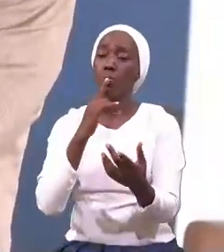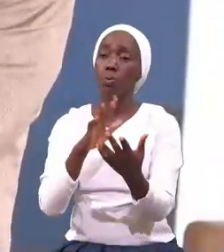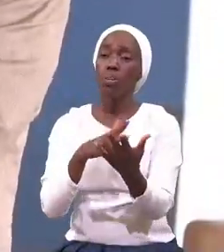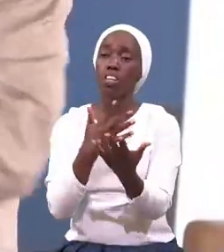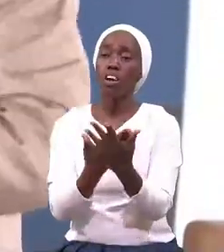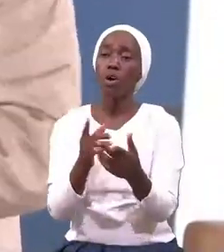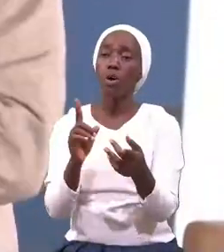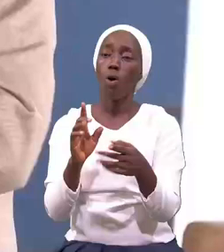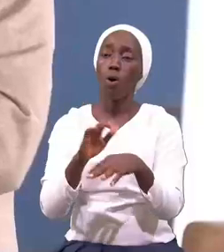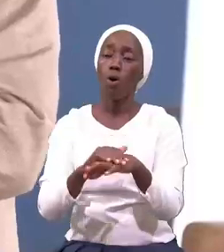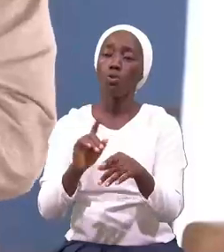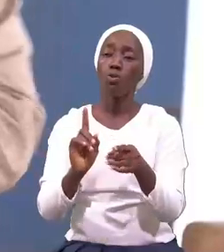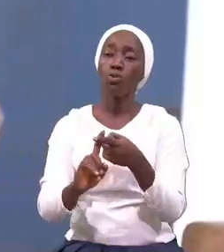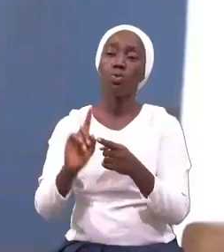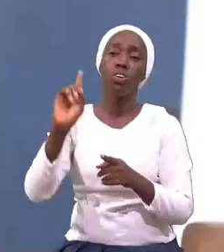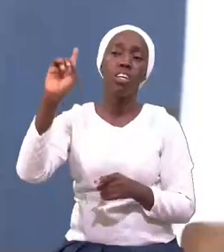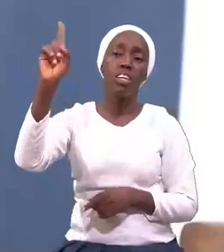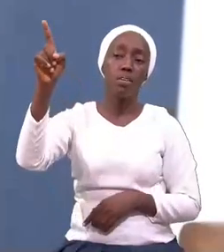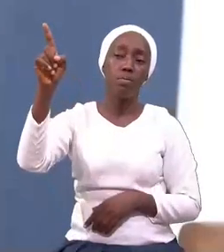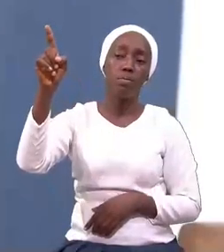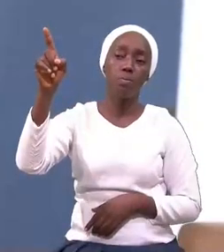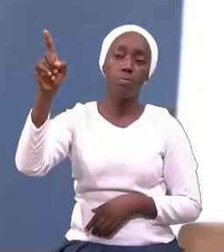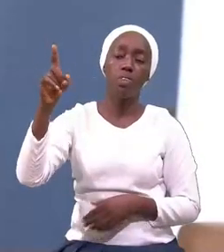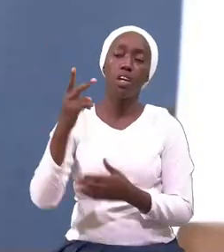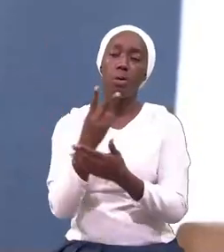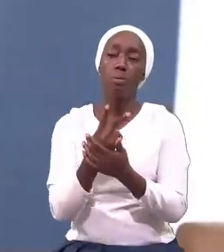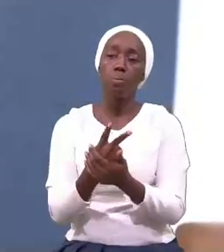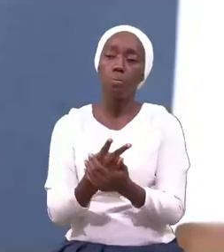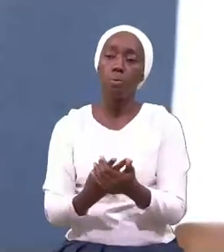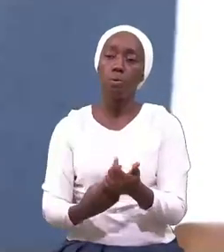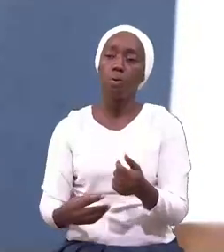Et partout où tu iras, tu seras son témoin.